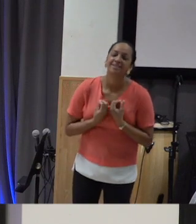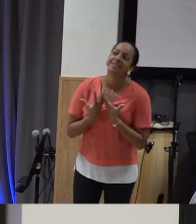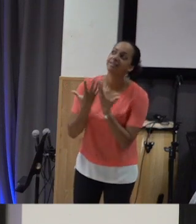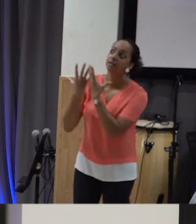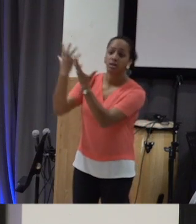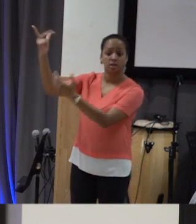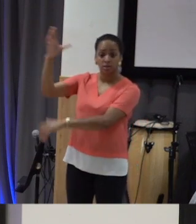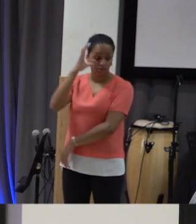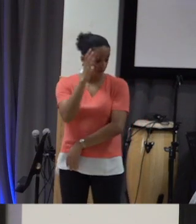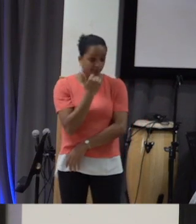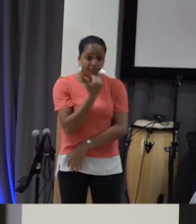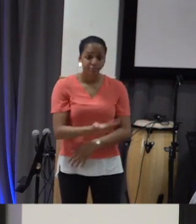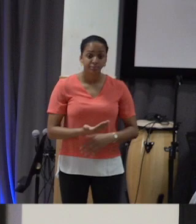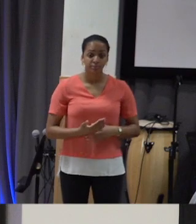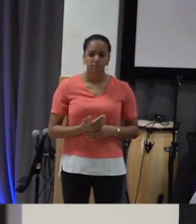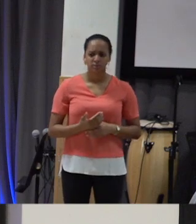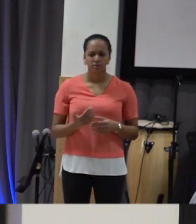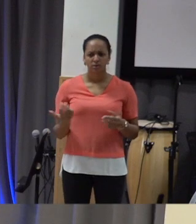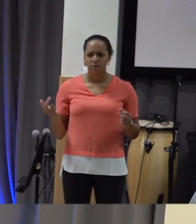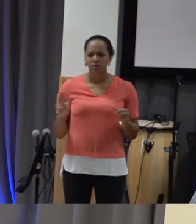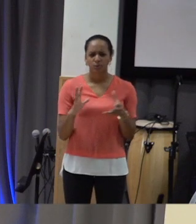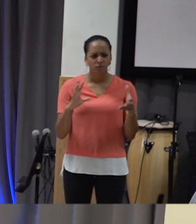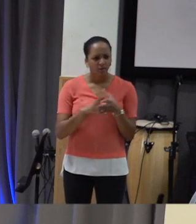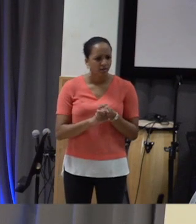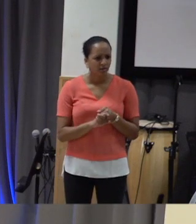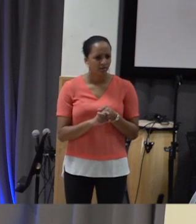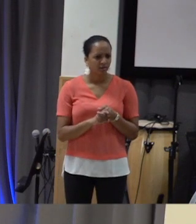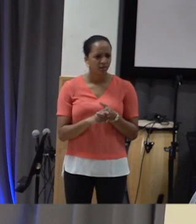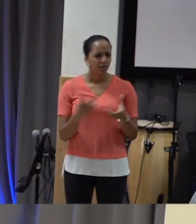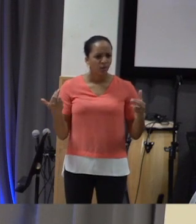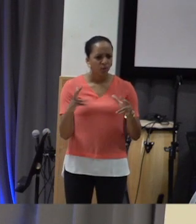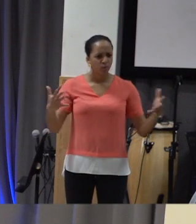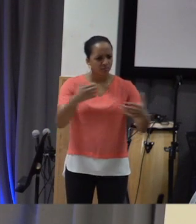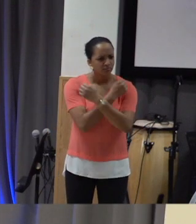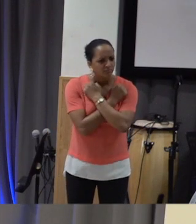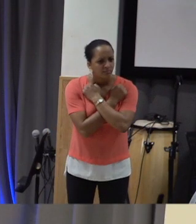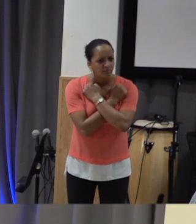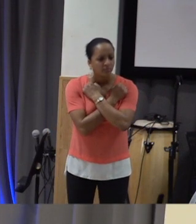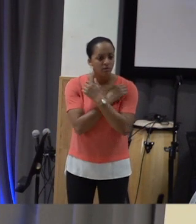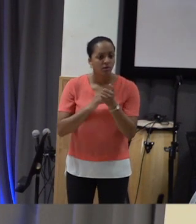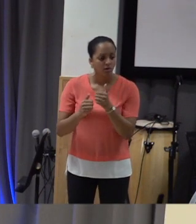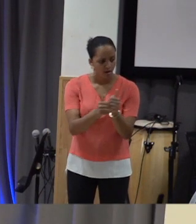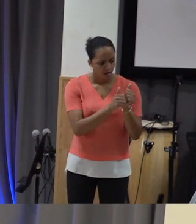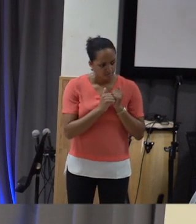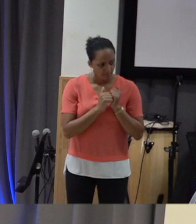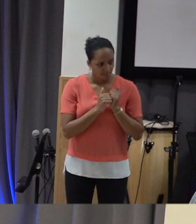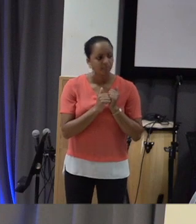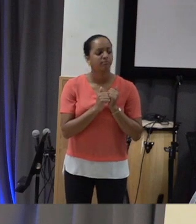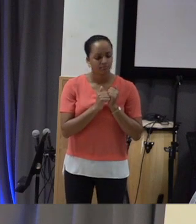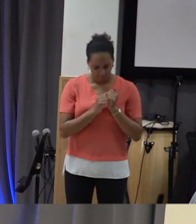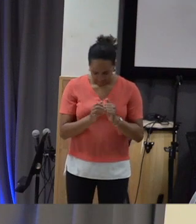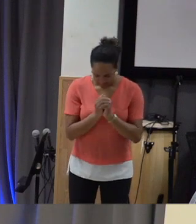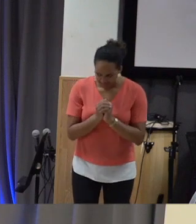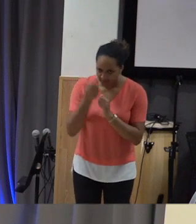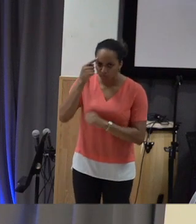Réconciliez-vous. Prenez-vous dans les bras. Faites-vous un câlin. Et là, ensemble, vous pourrez maintenant prier à l'Éternel, gloire à